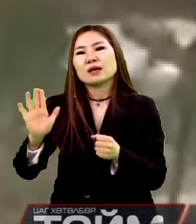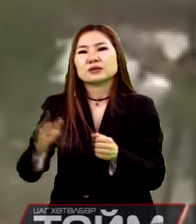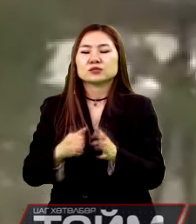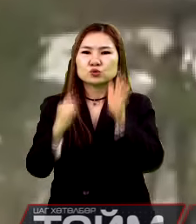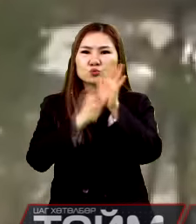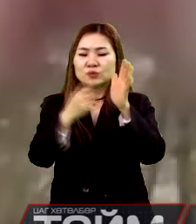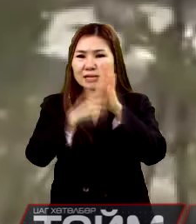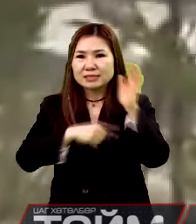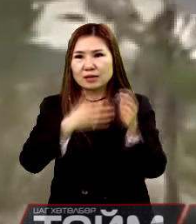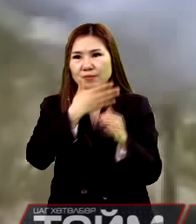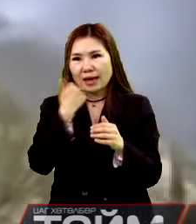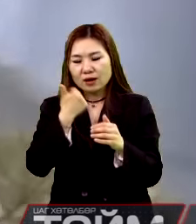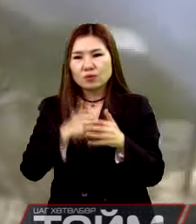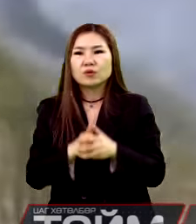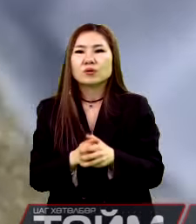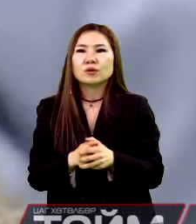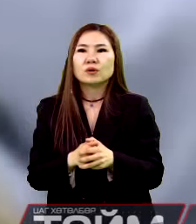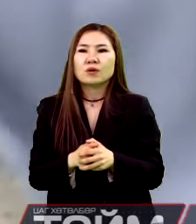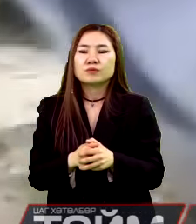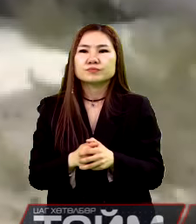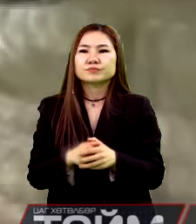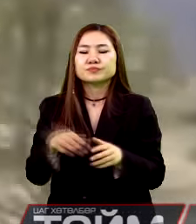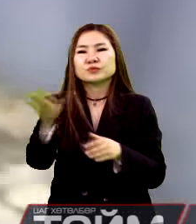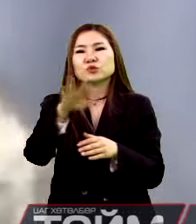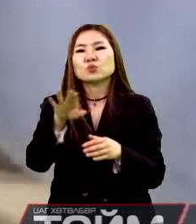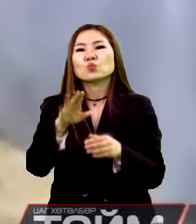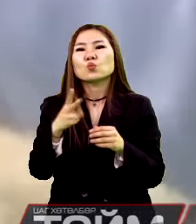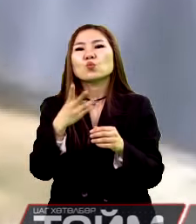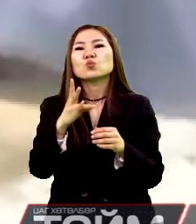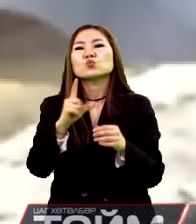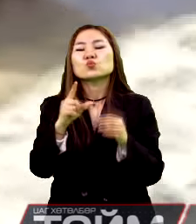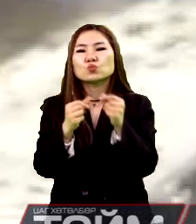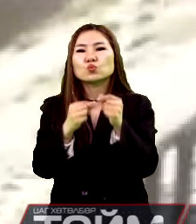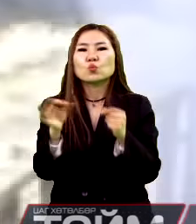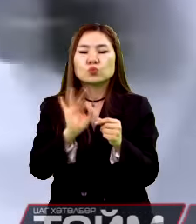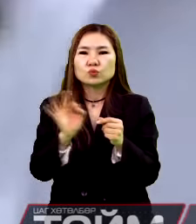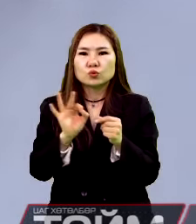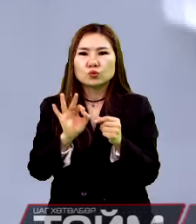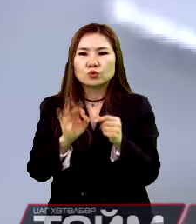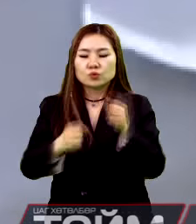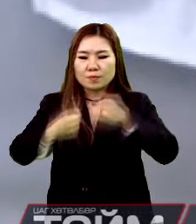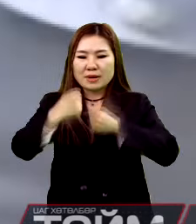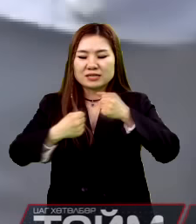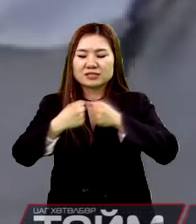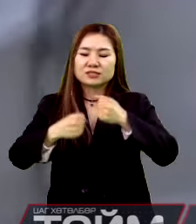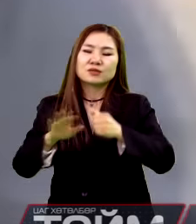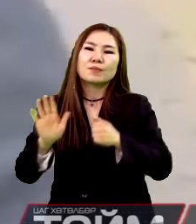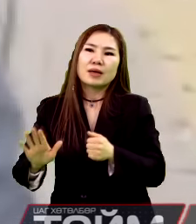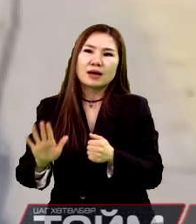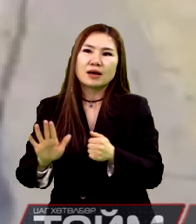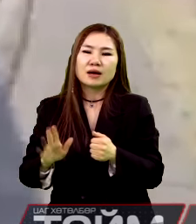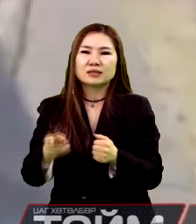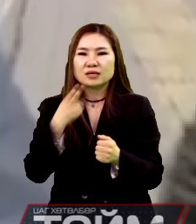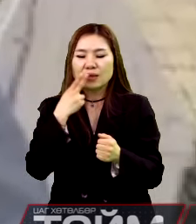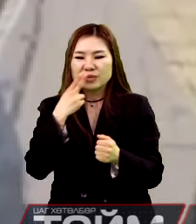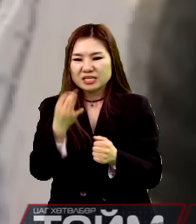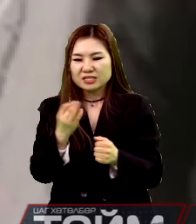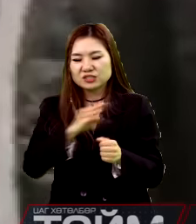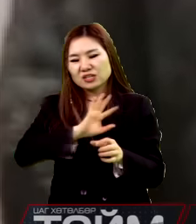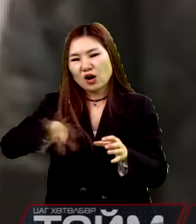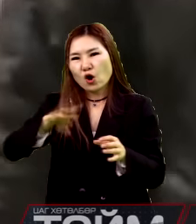болооч. Тэгээ энэ талбай дээр энэ тэндгүү одоо үнгүй зогсоо зэрэгцээ тамхины иш хогоо